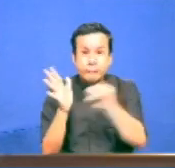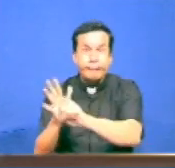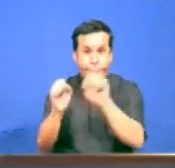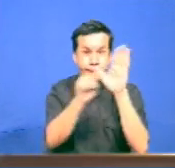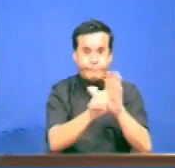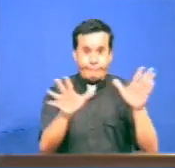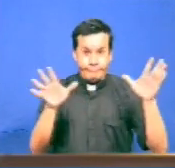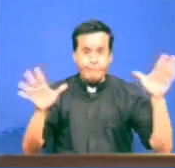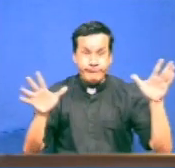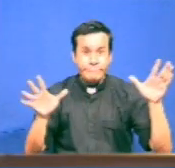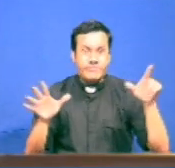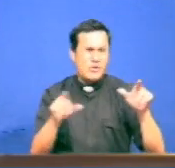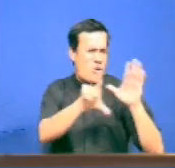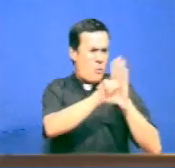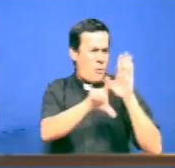mkamuua.